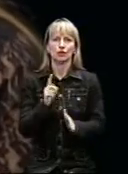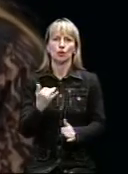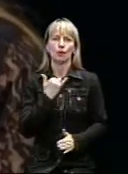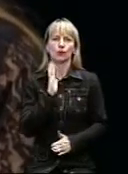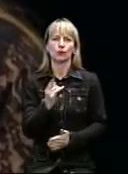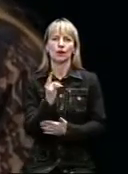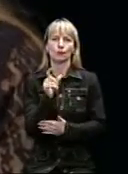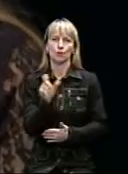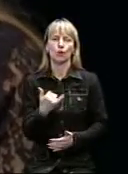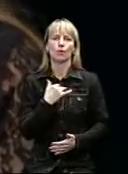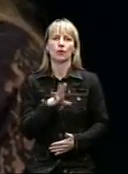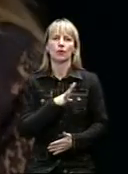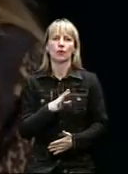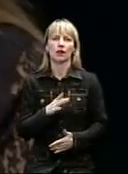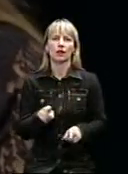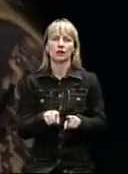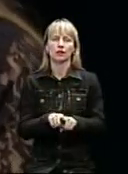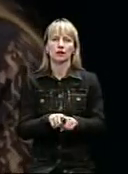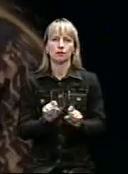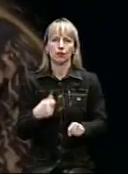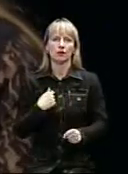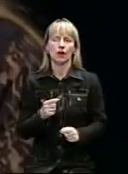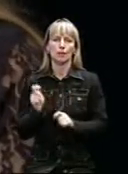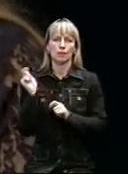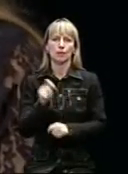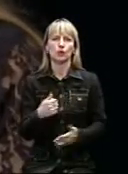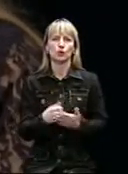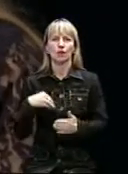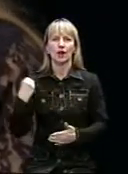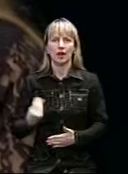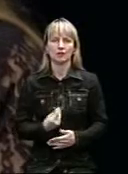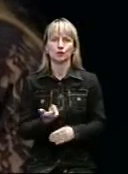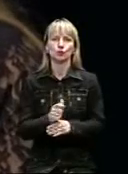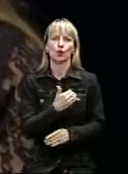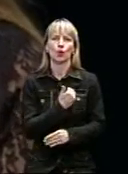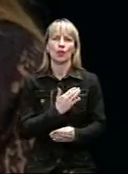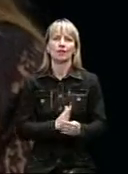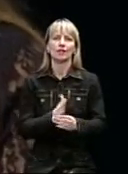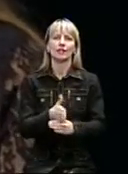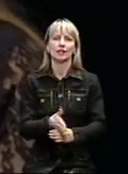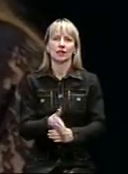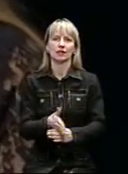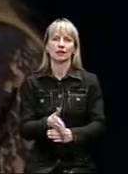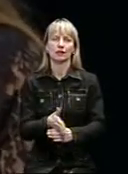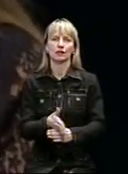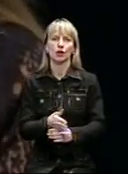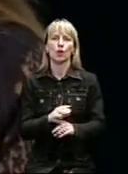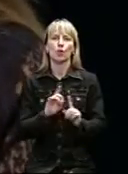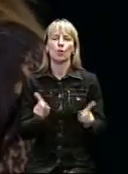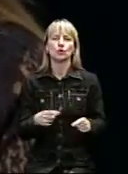в мене була така нагода, я поїхала до Франції і дуже хотіла відвідати